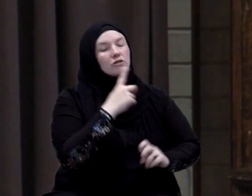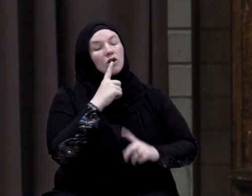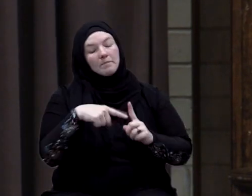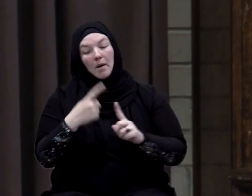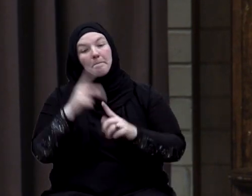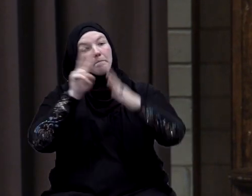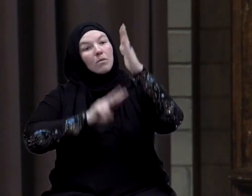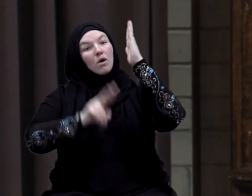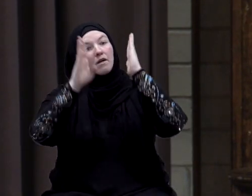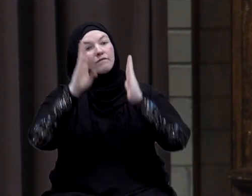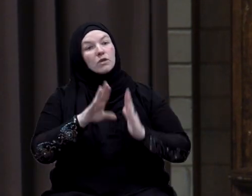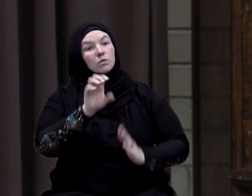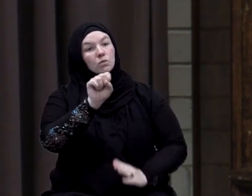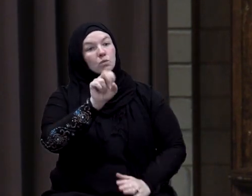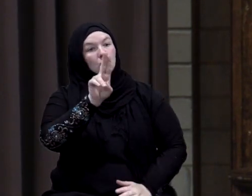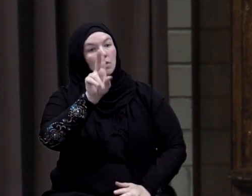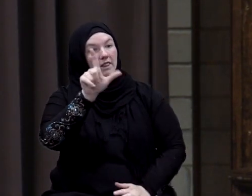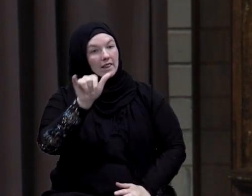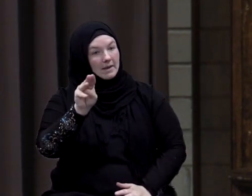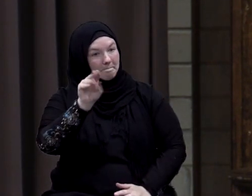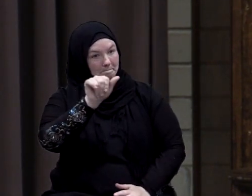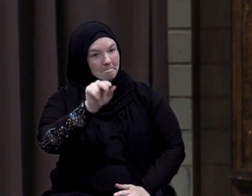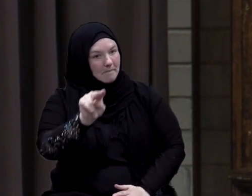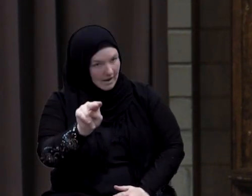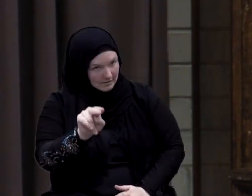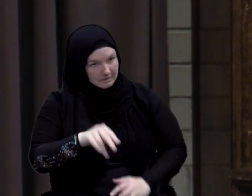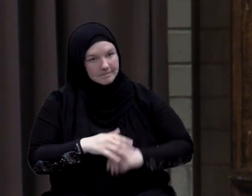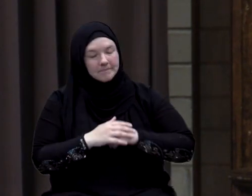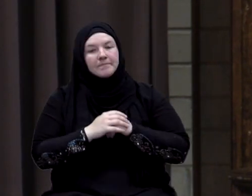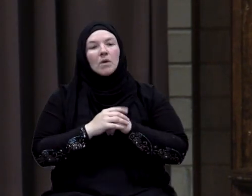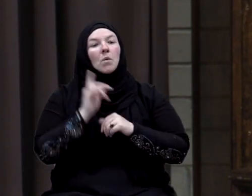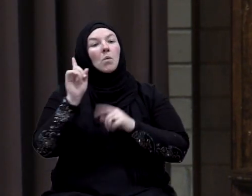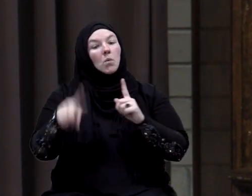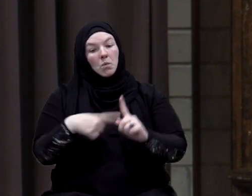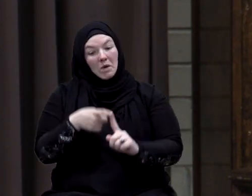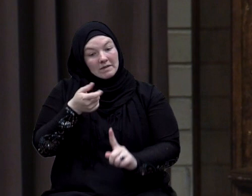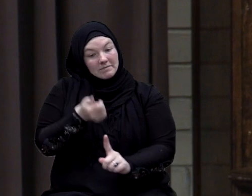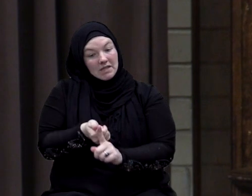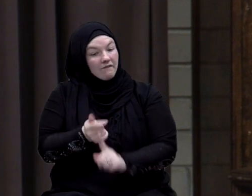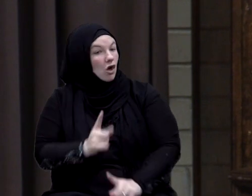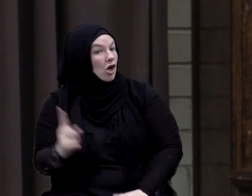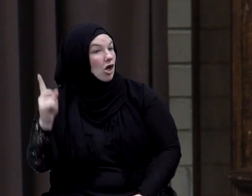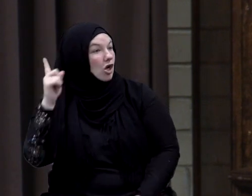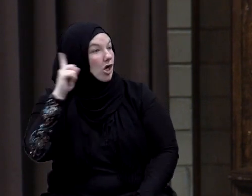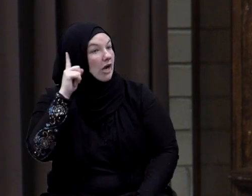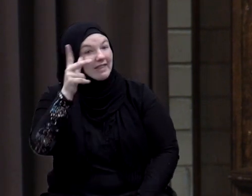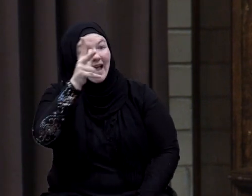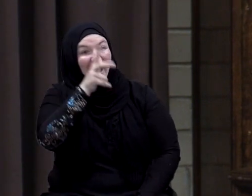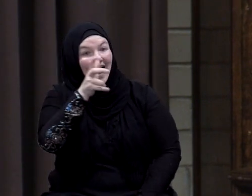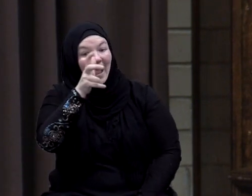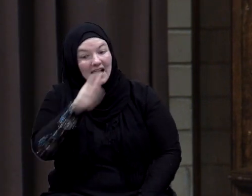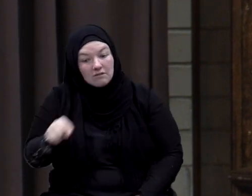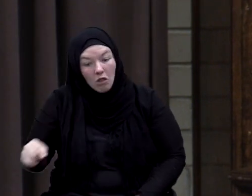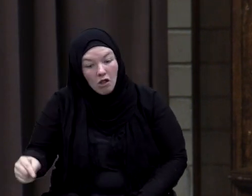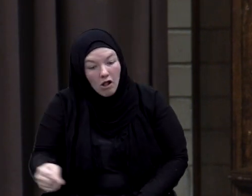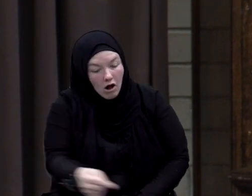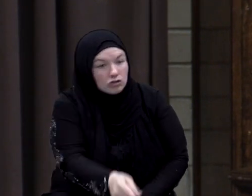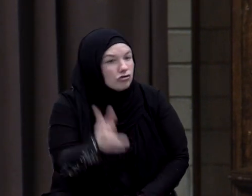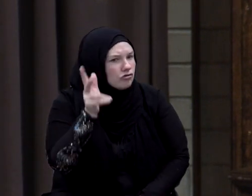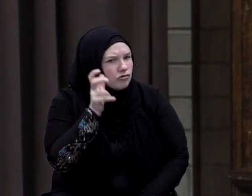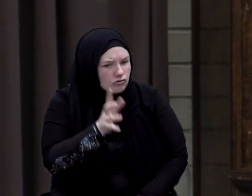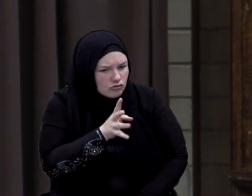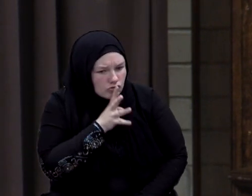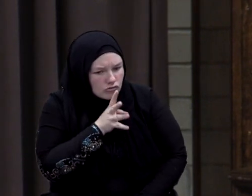Sulaiman عليه السلام, he says, when he heard the ant talking to its community, he